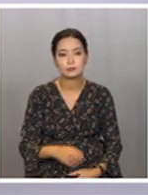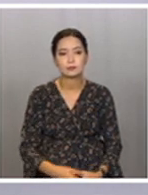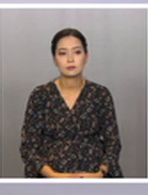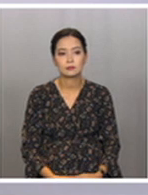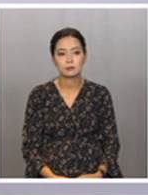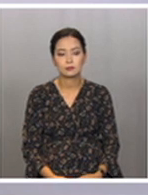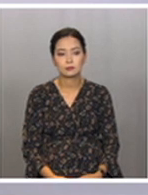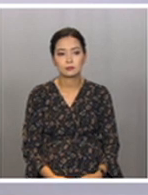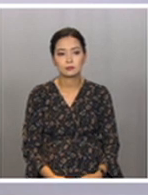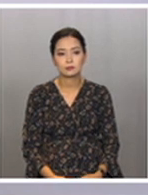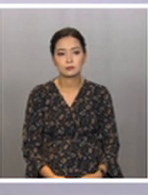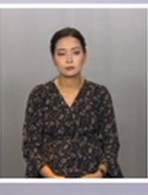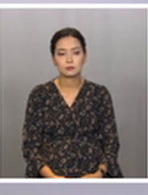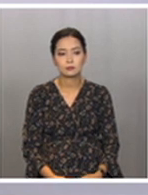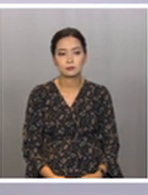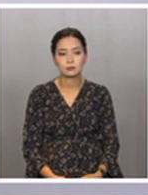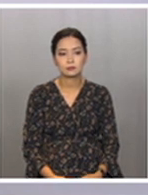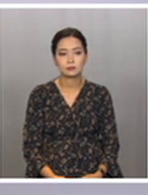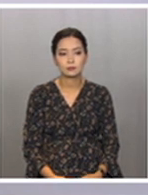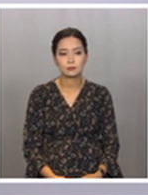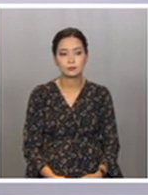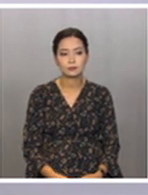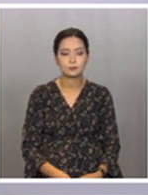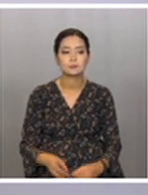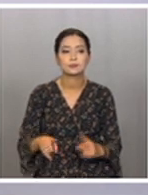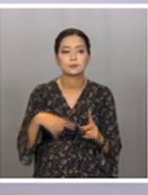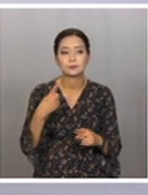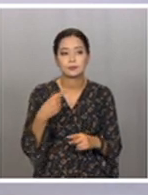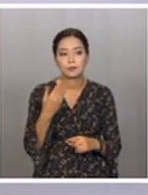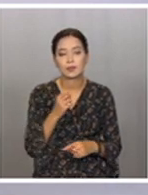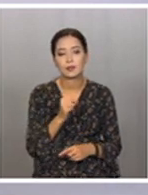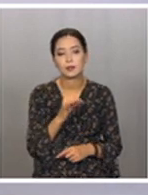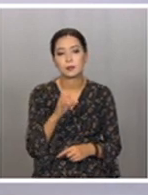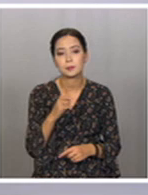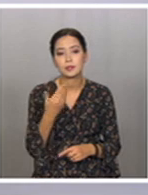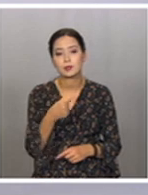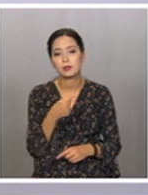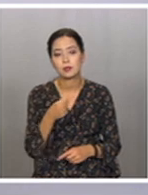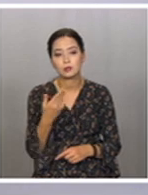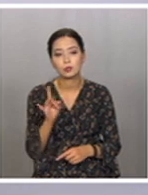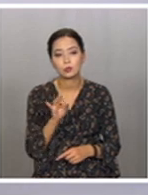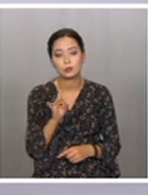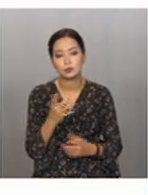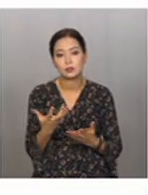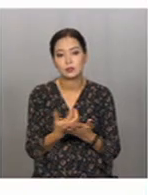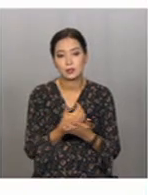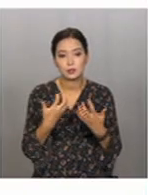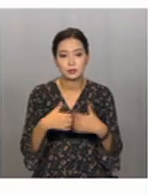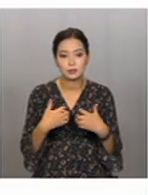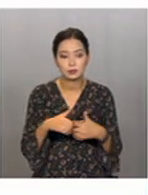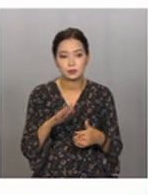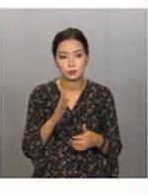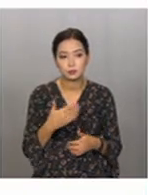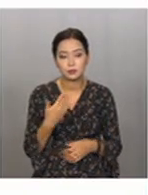скаляр көбейтіндісі. Келесі біз А векторы мен Б векторының айырымының ұзындығының квадратын есептейік. Демек